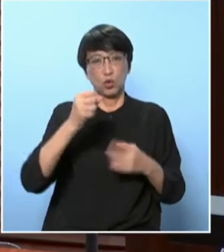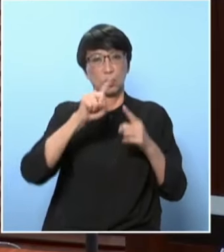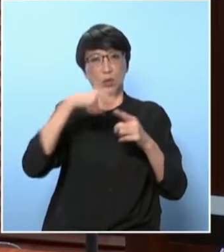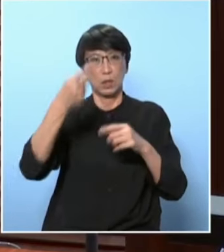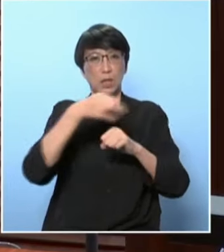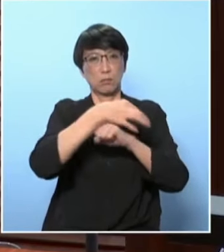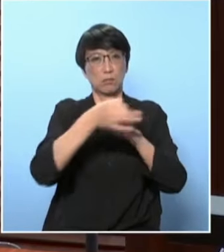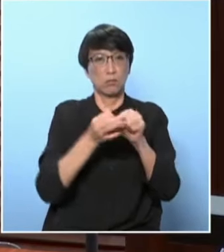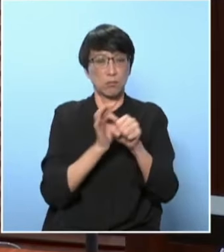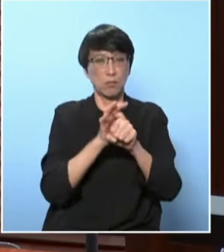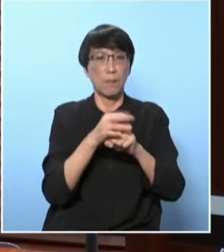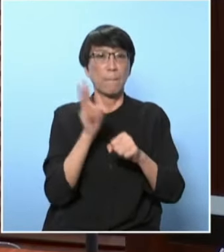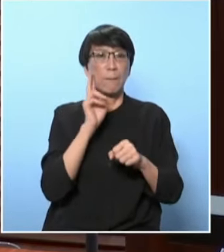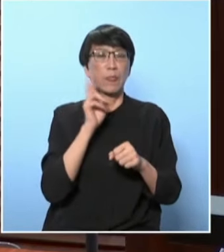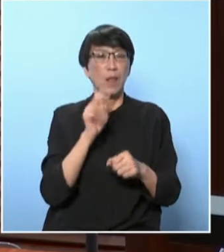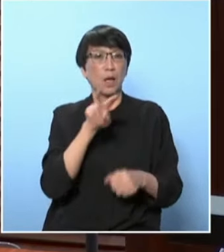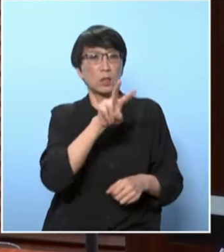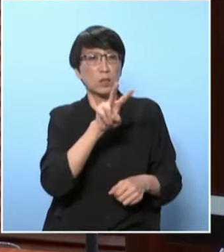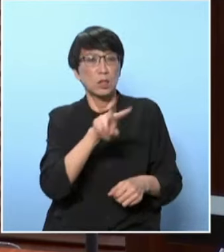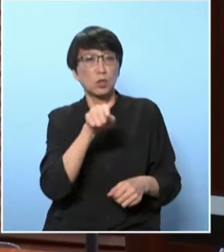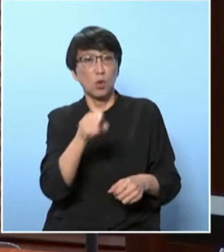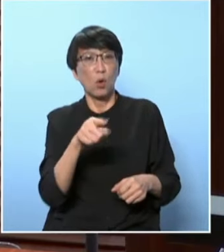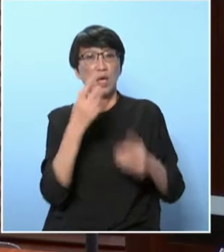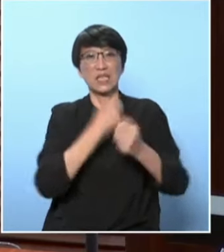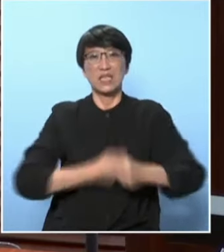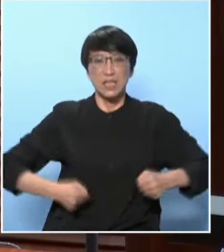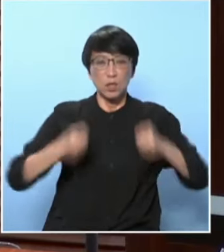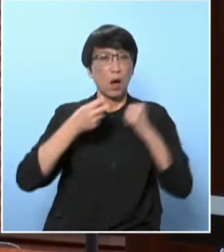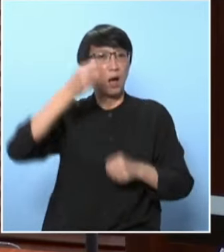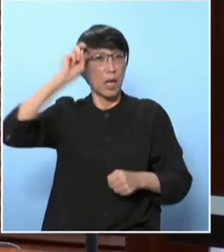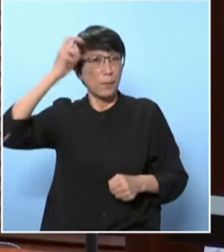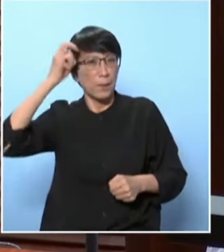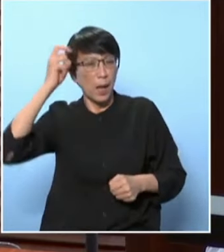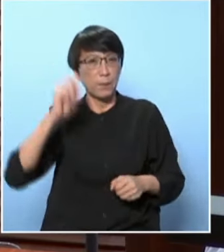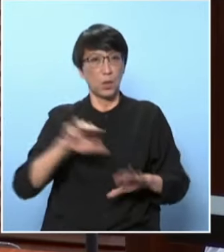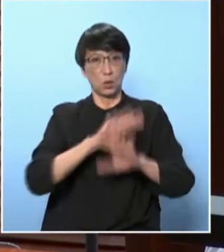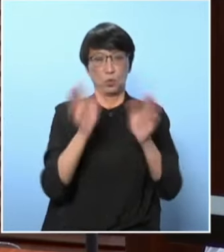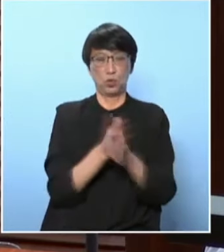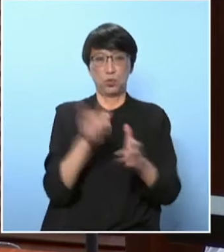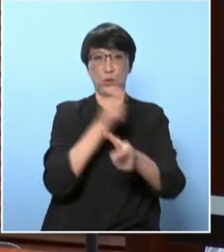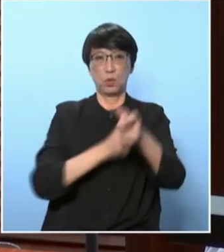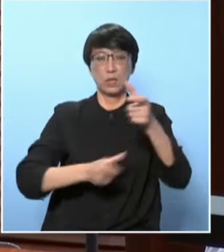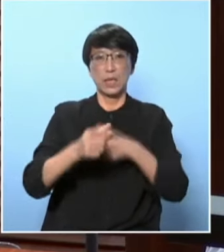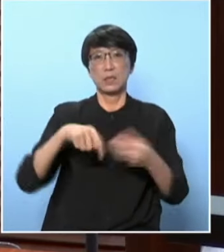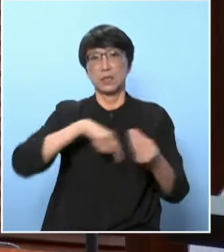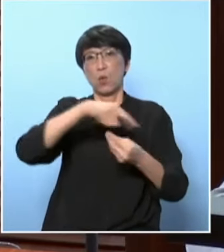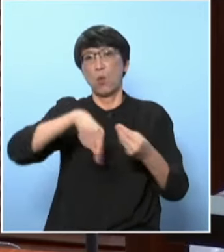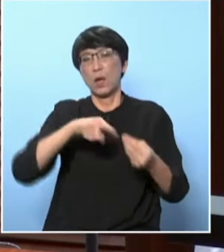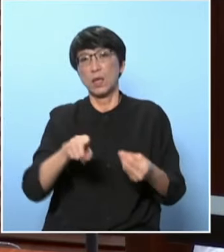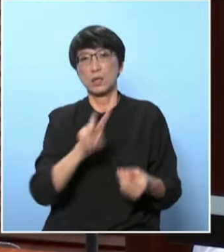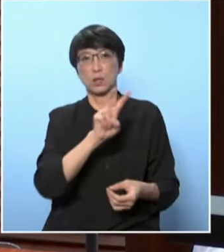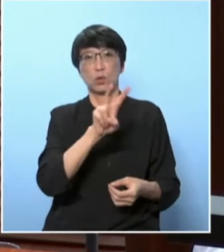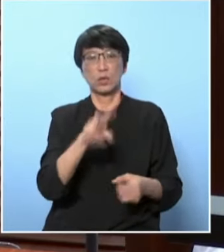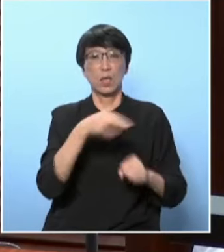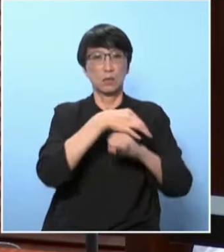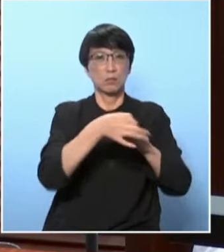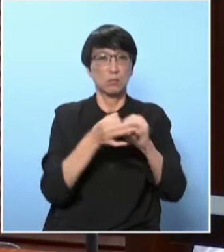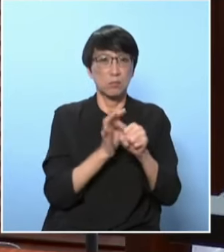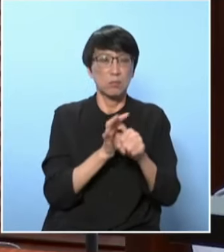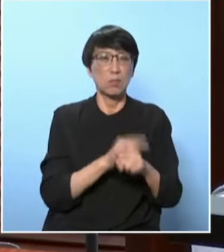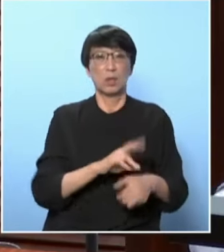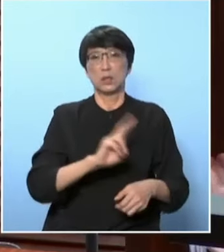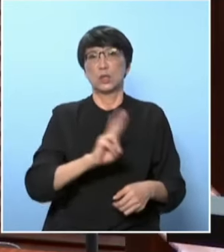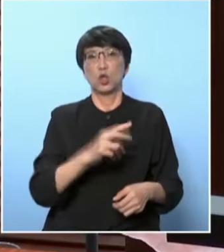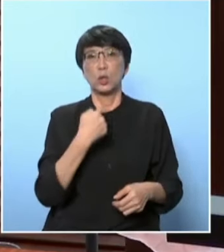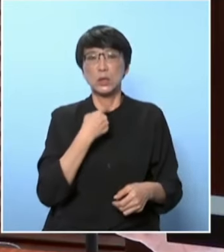世界各地，我唔係淨係見樹不見林，淨係喺健康嗰個環節，你唔睇成個經濟嘅環境。除咗香港，你都要睇下其他世界嘅地方，